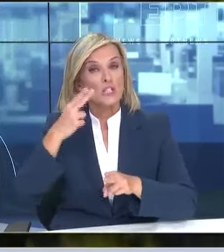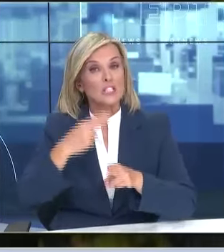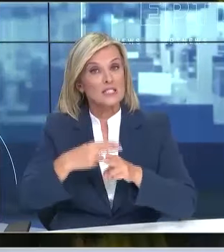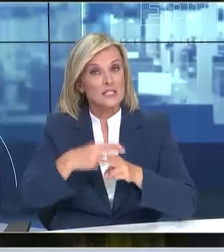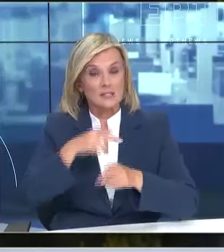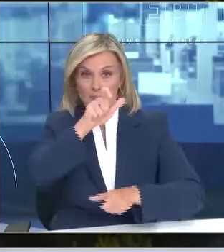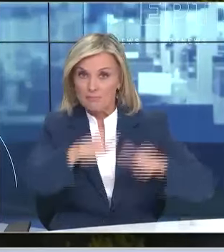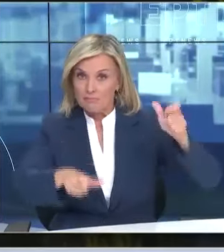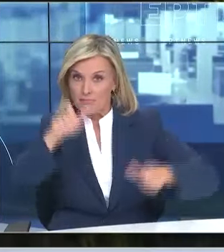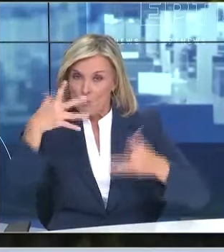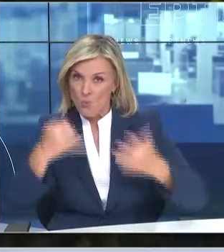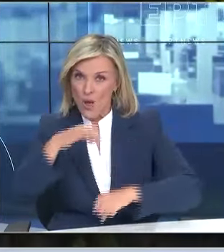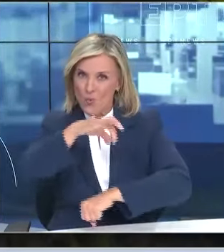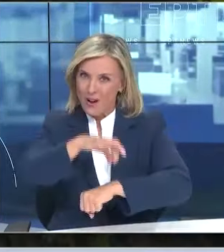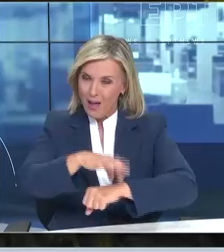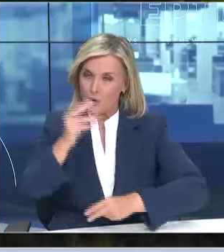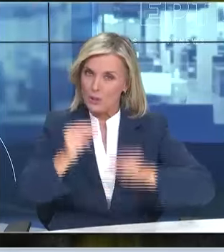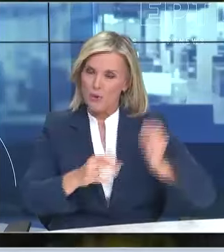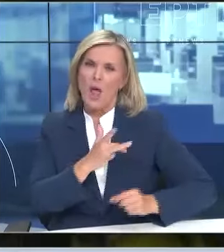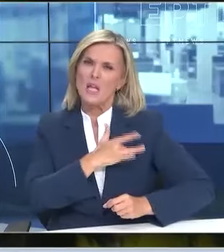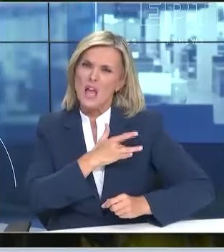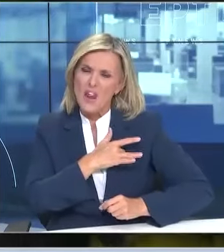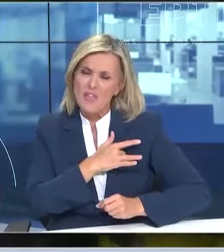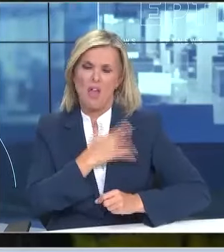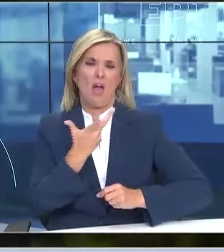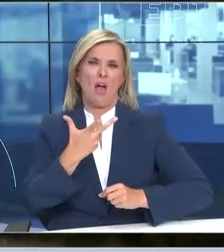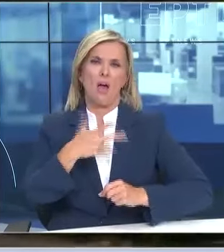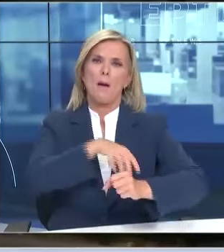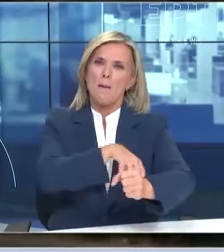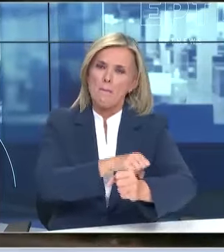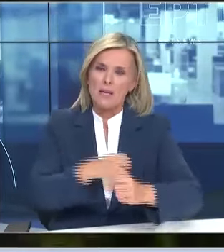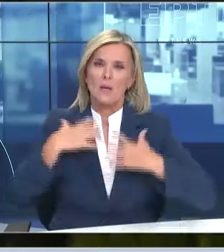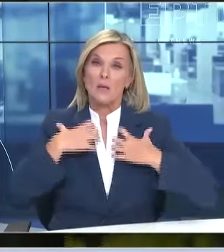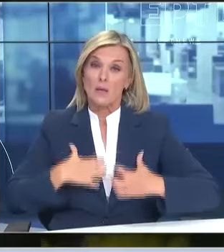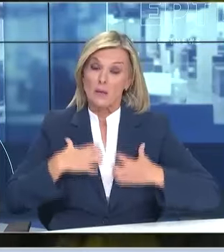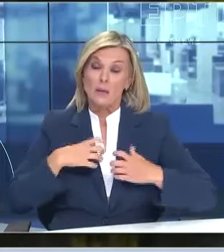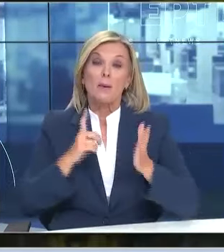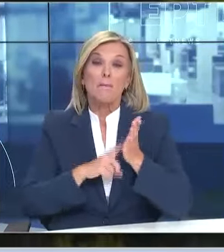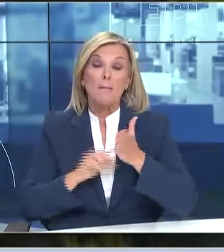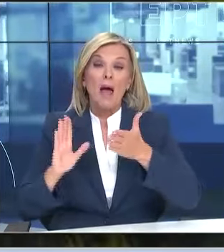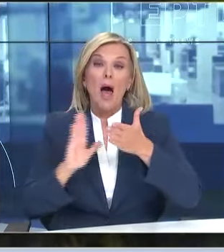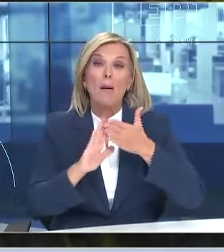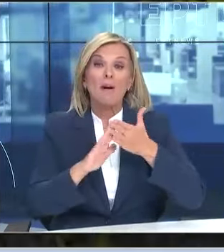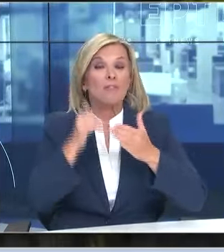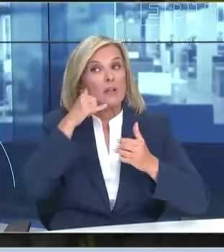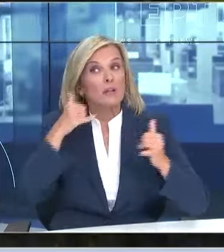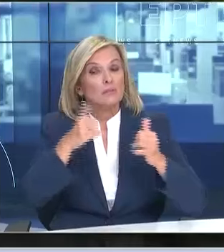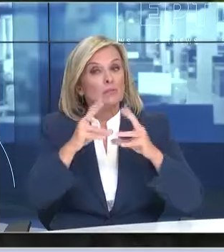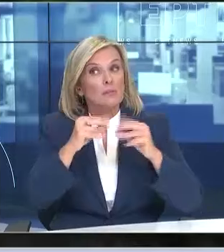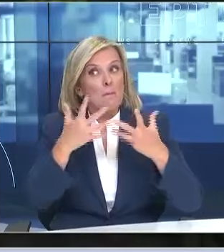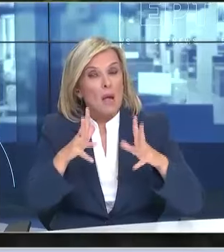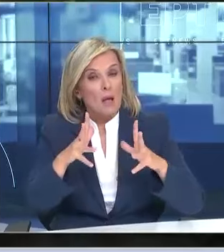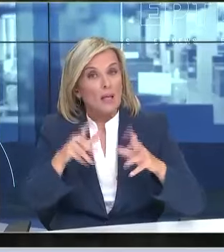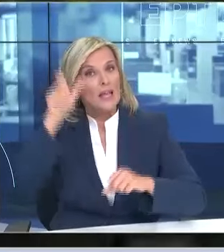ίδιους ασθενείς και για τους τους οικείους τους, είναι ακριβώς να είναι σε επαφή με τους γιατρούς και θα έλεγα και οι αντίστοιχοι γιατροί που ξέρουν